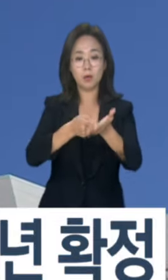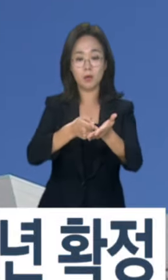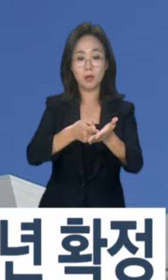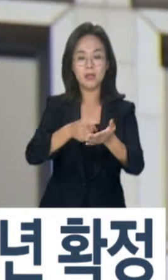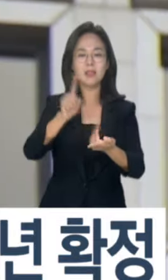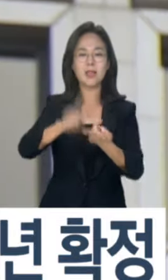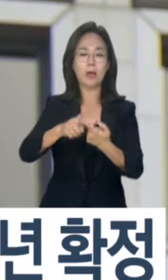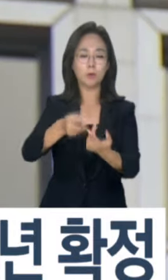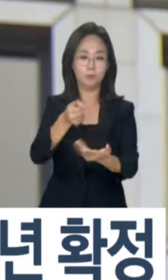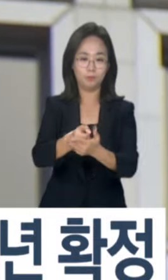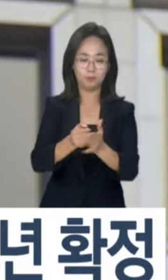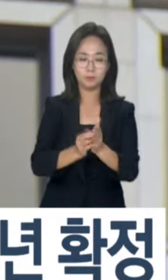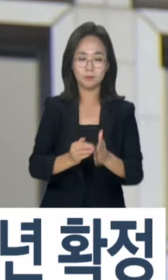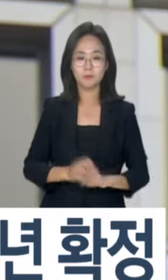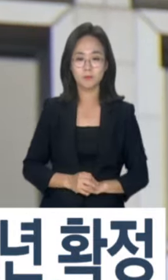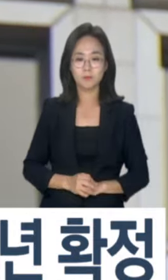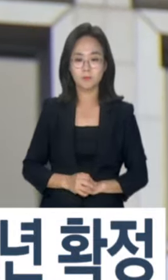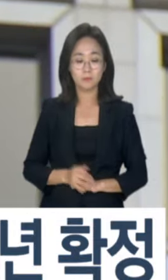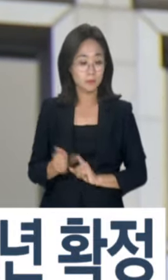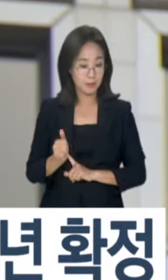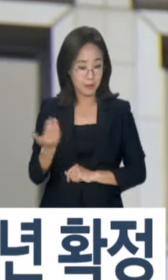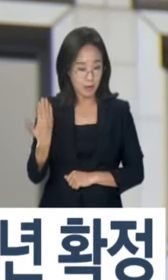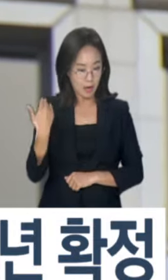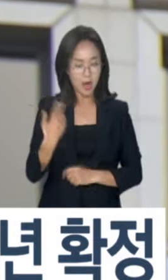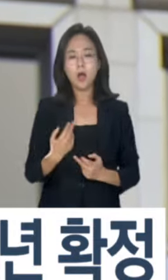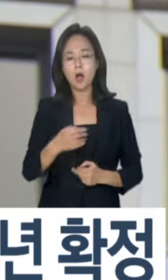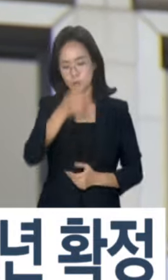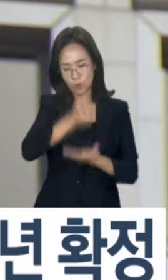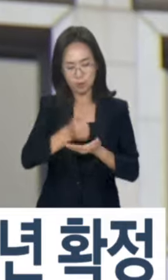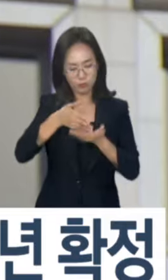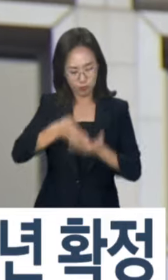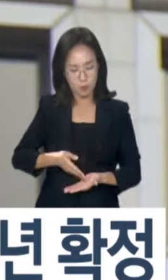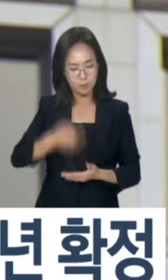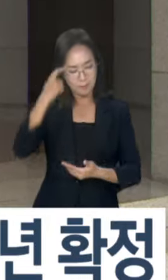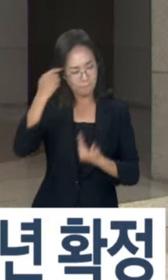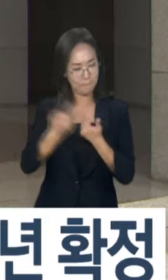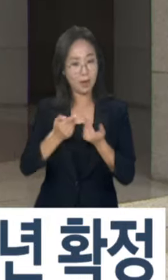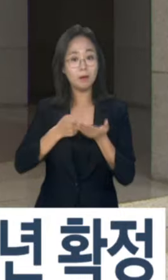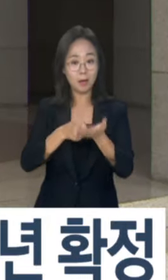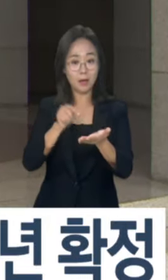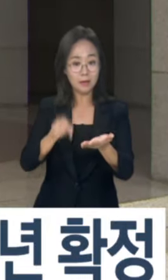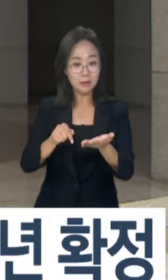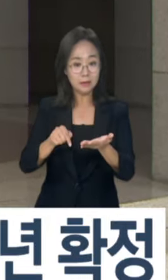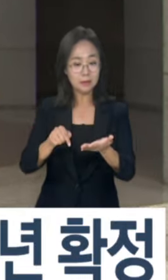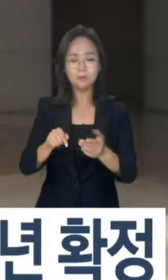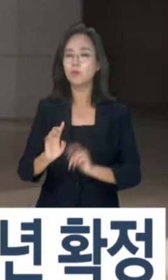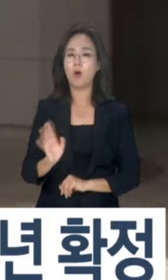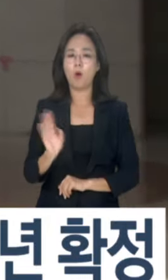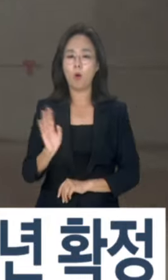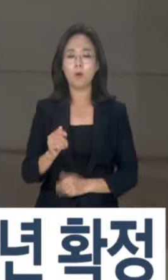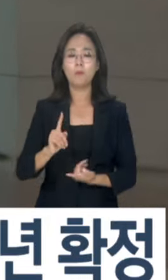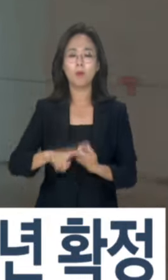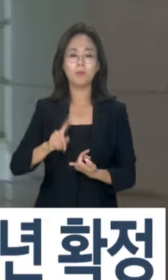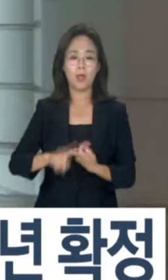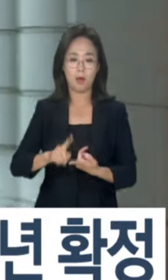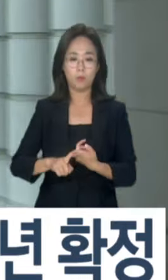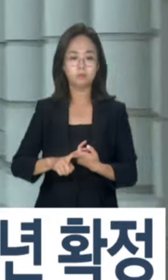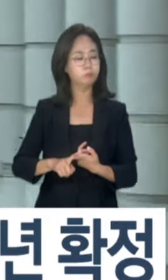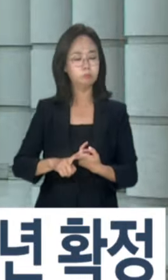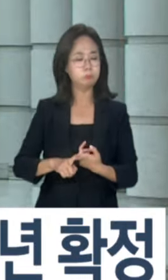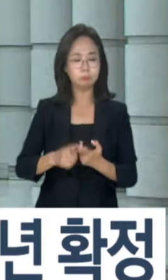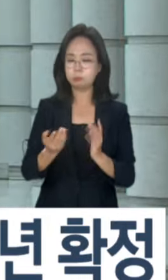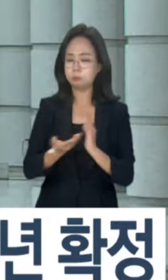판결을 확정했습니다는 형이 무겁다고 불복해서 상고했지만 재판부는 원심의 양영이 심이